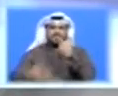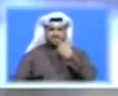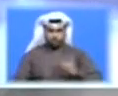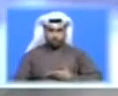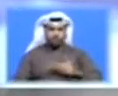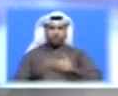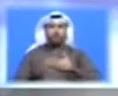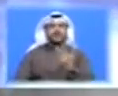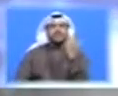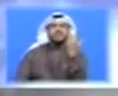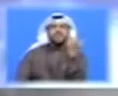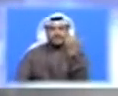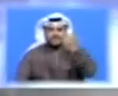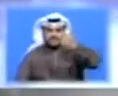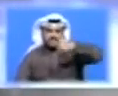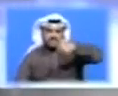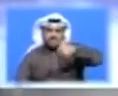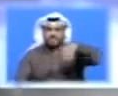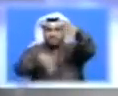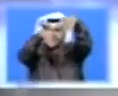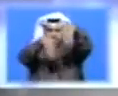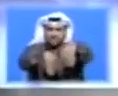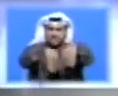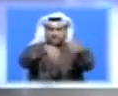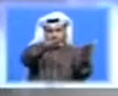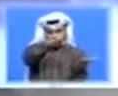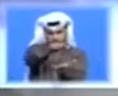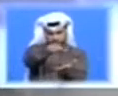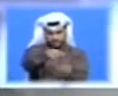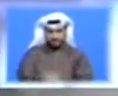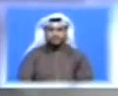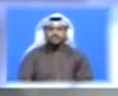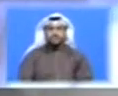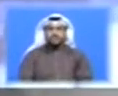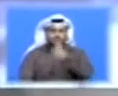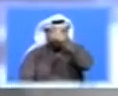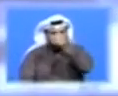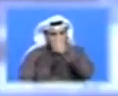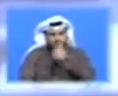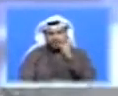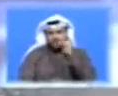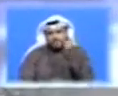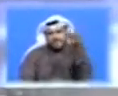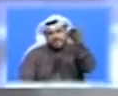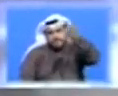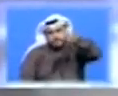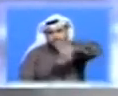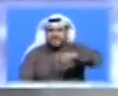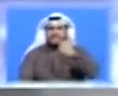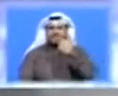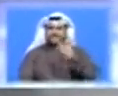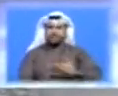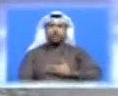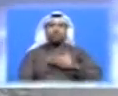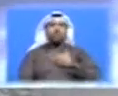براك عبيد براك الوندة عن عمر يناهز 68. انتقل إلى رحمة الله تعالى